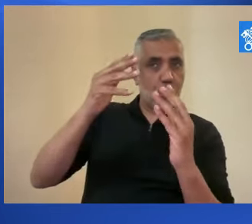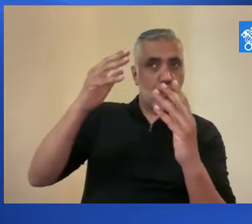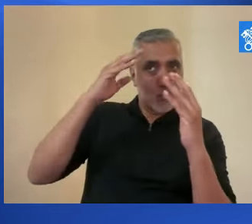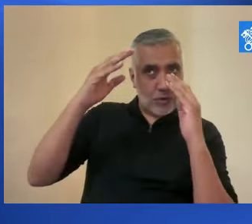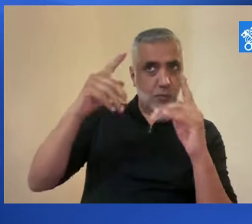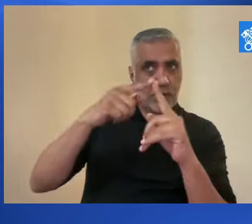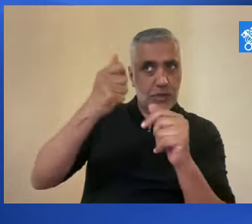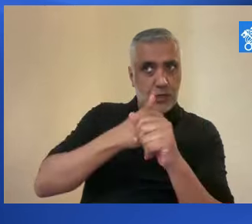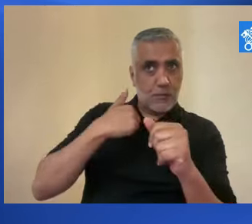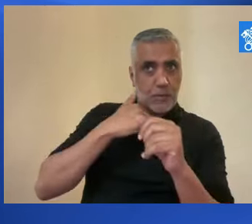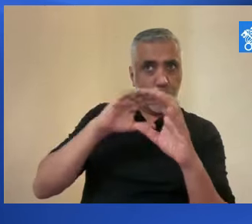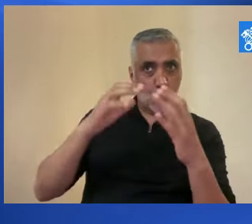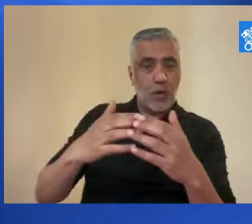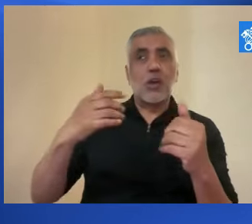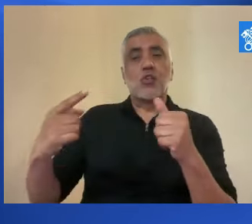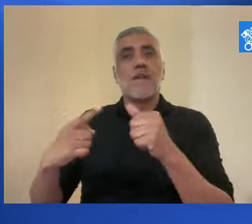French.